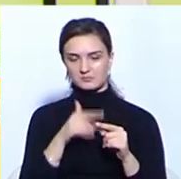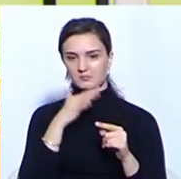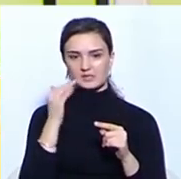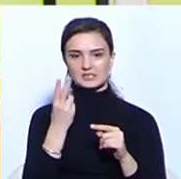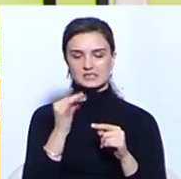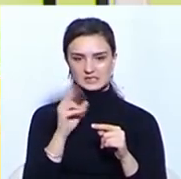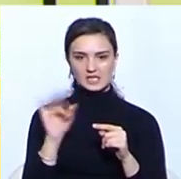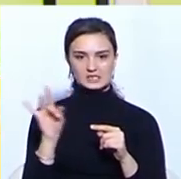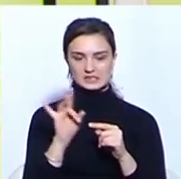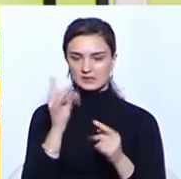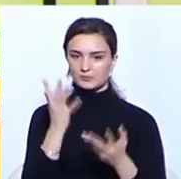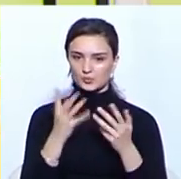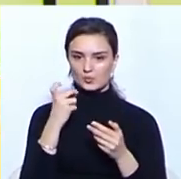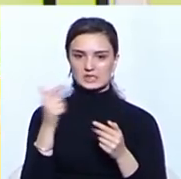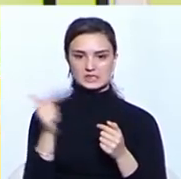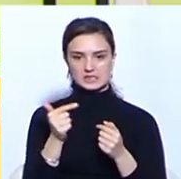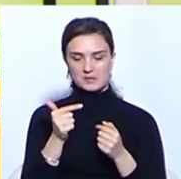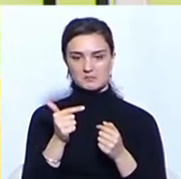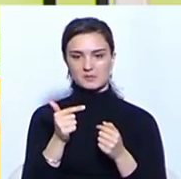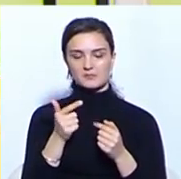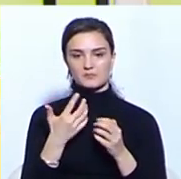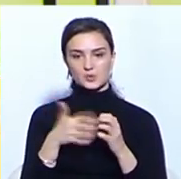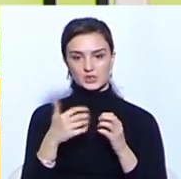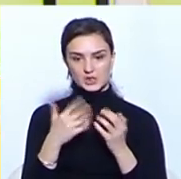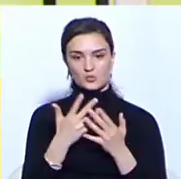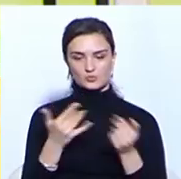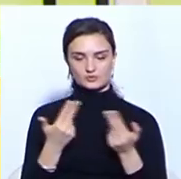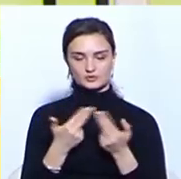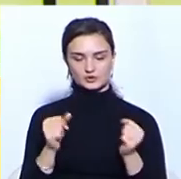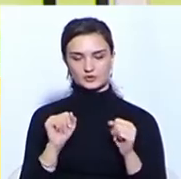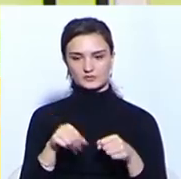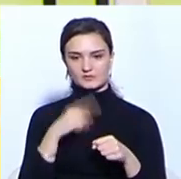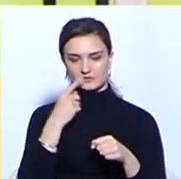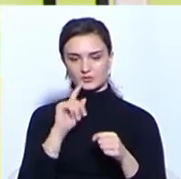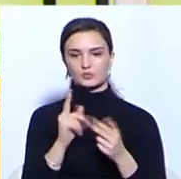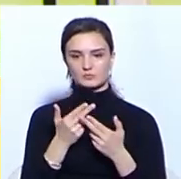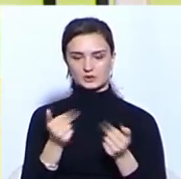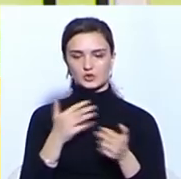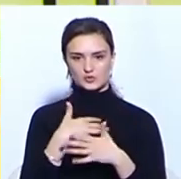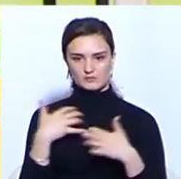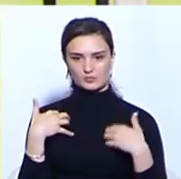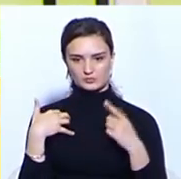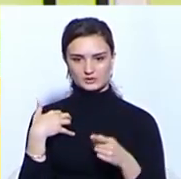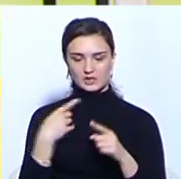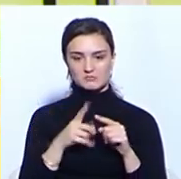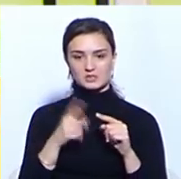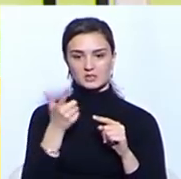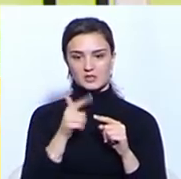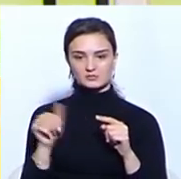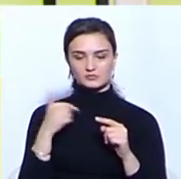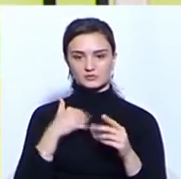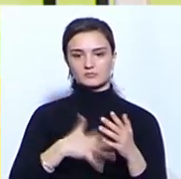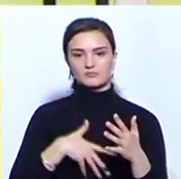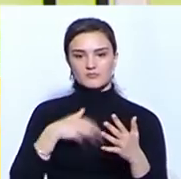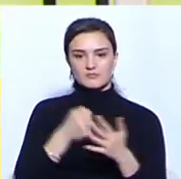ცილას და ცხიმს თუ 100 გრამი ბოსტნეულიდან, ცალსახად შეგვიძლია გვთქვათ, რომ დიახ ცხოველურიდან. გარდა ამისა, ჩვენ